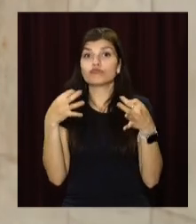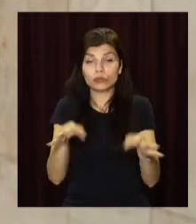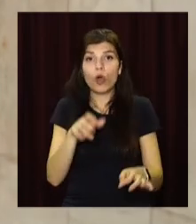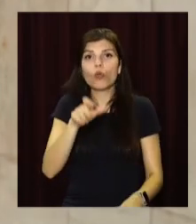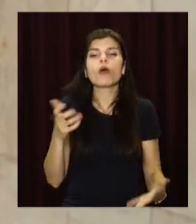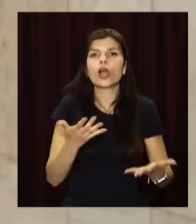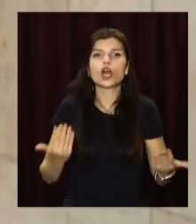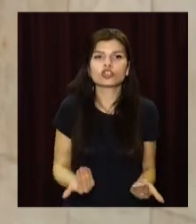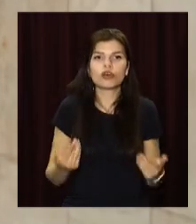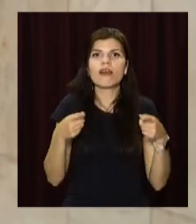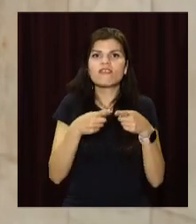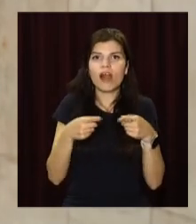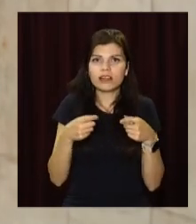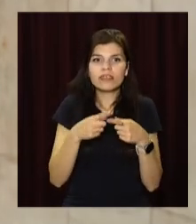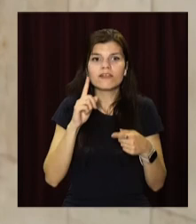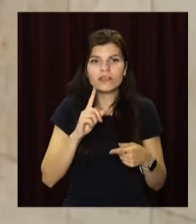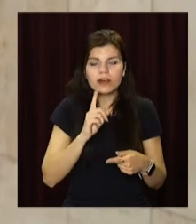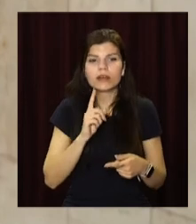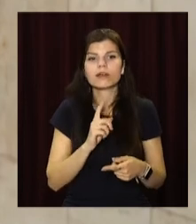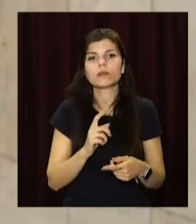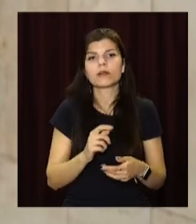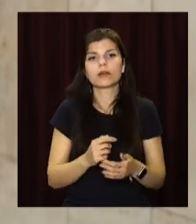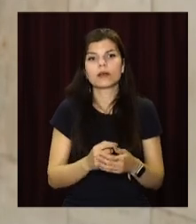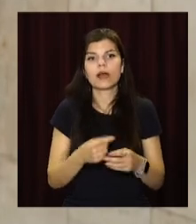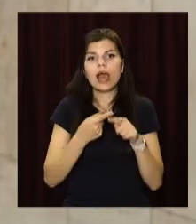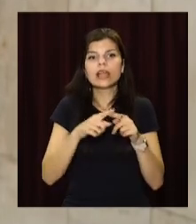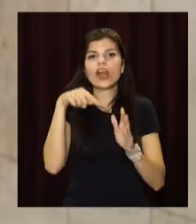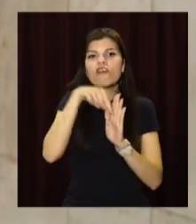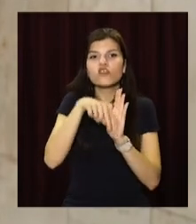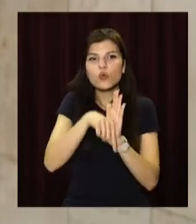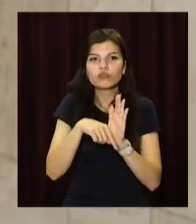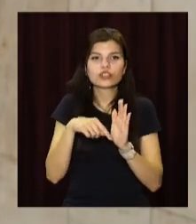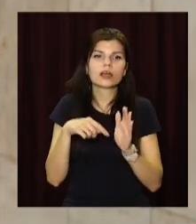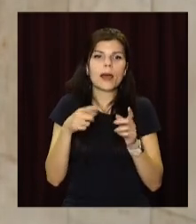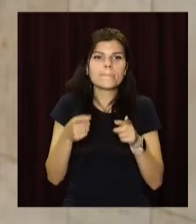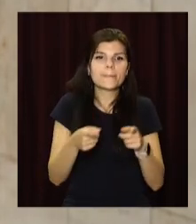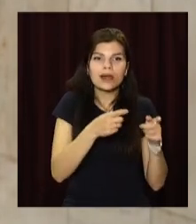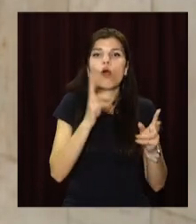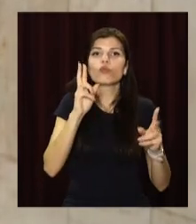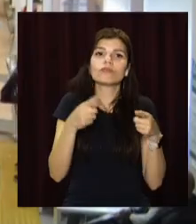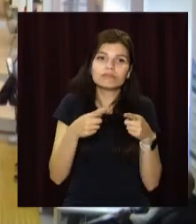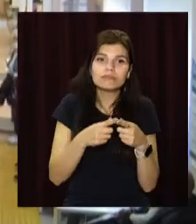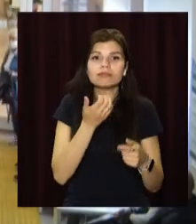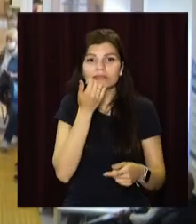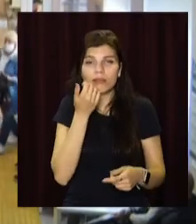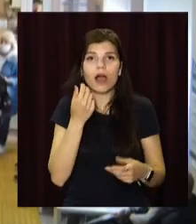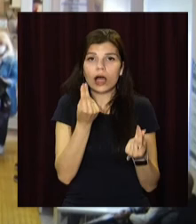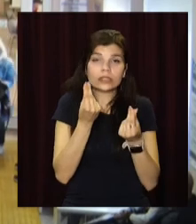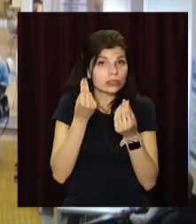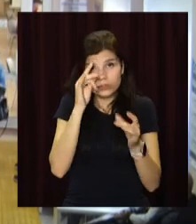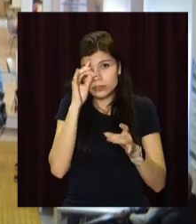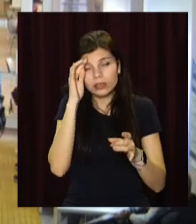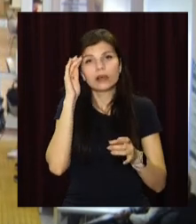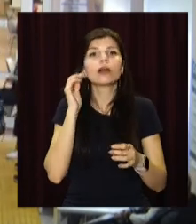живуть в орендованому приміщенні, це у нас внутрішні переміщені особи, які знімають у нас. Запровадили